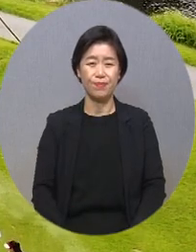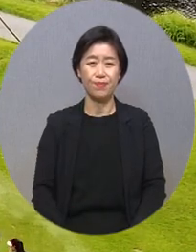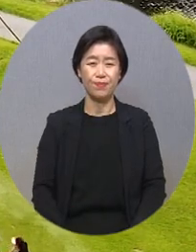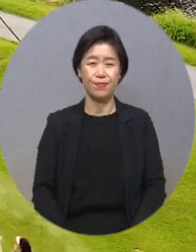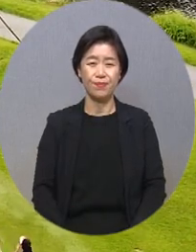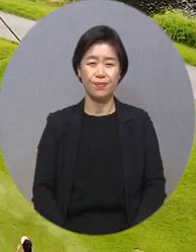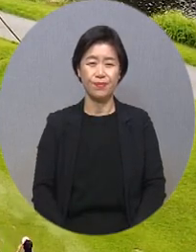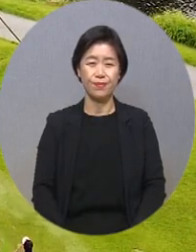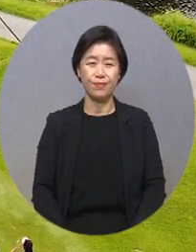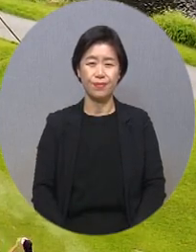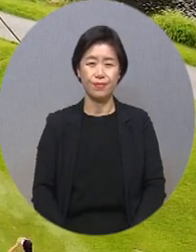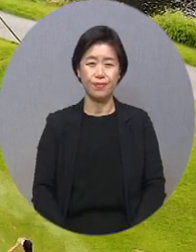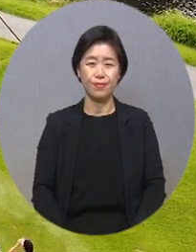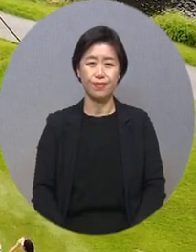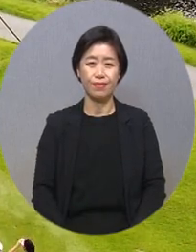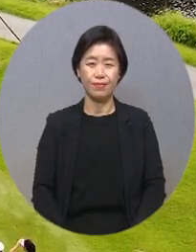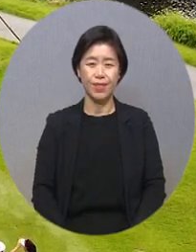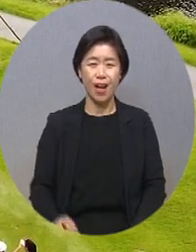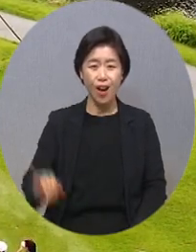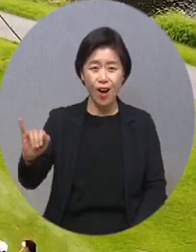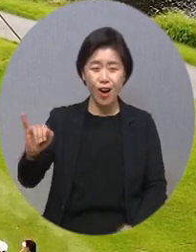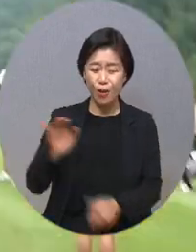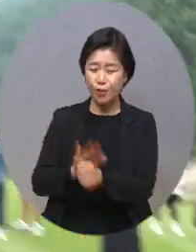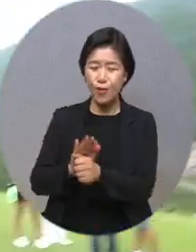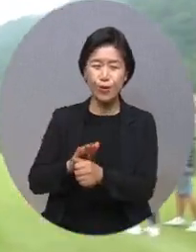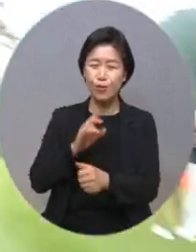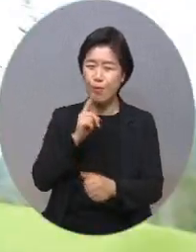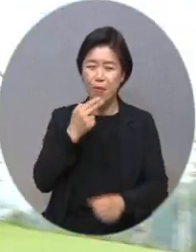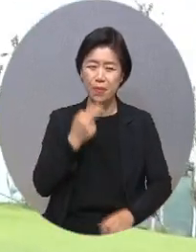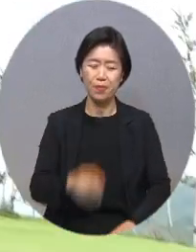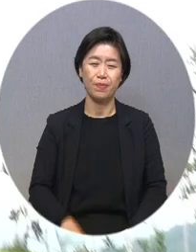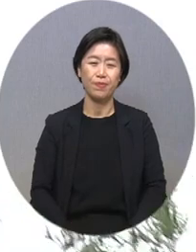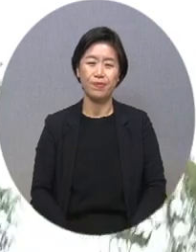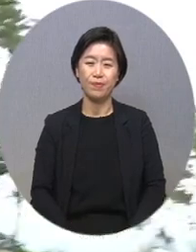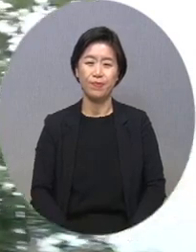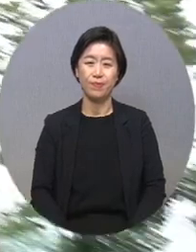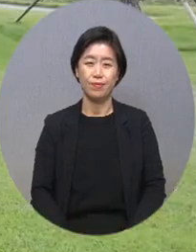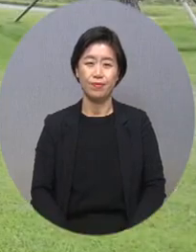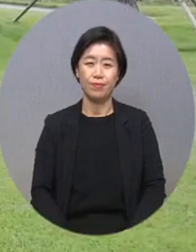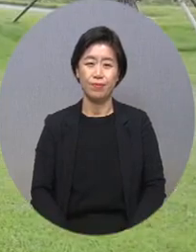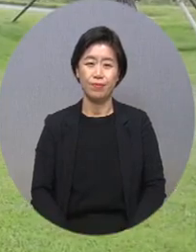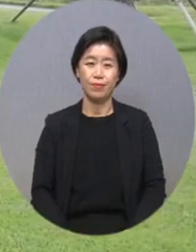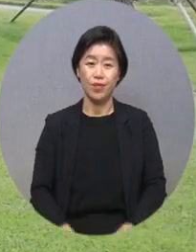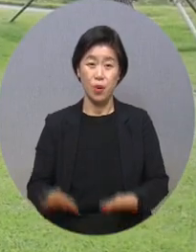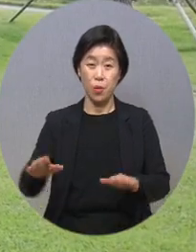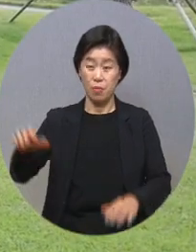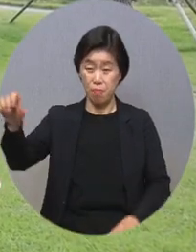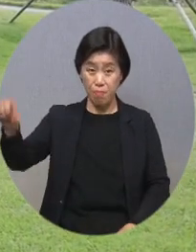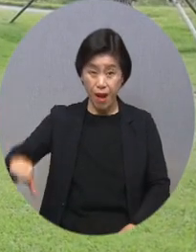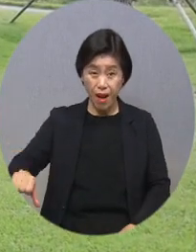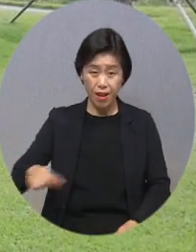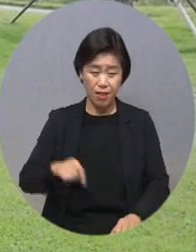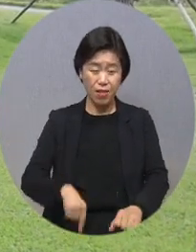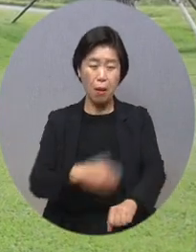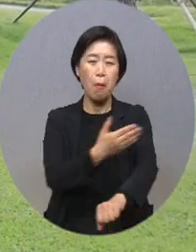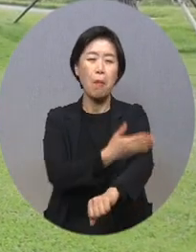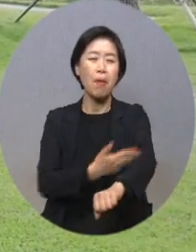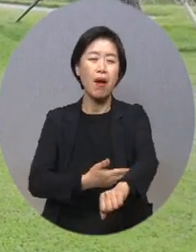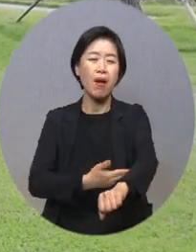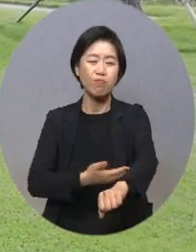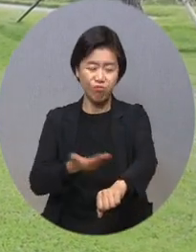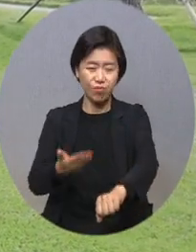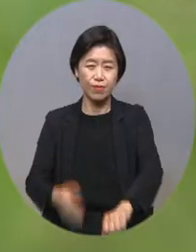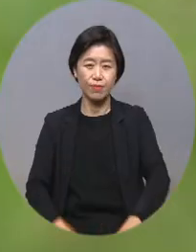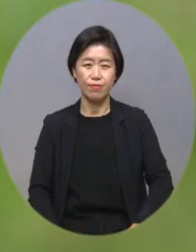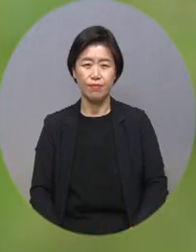그러니까, 왜 저래? 리턴님들 좀 넘어가자. 저 옷 못한데, 내가 왼팔 건다. 왼팔 건다? 이 왼팔 좀 잘라야 돼. 어,